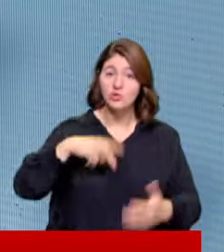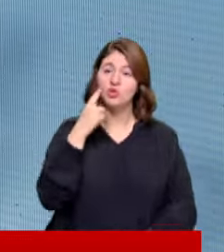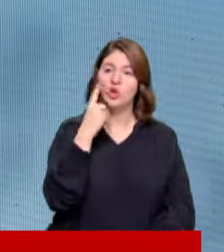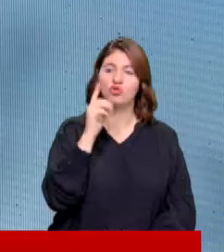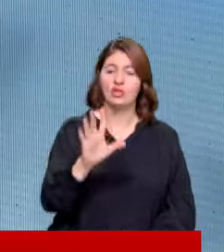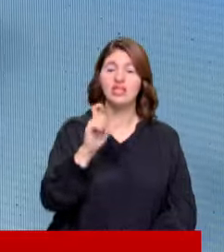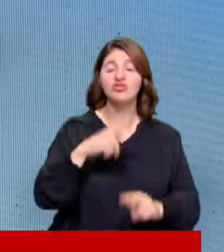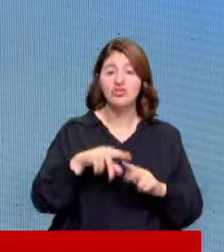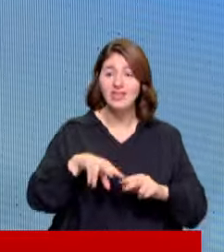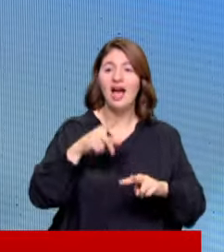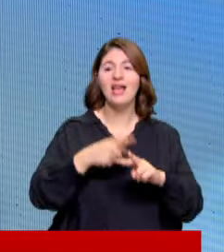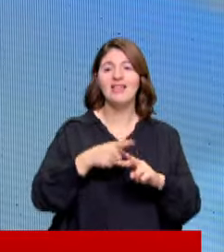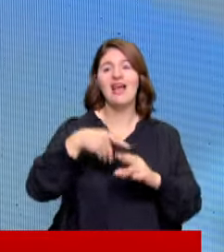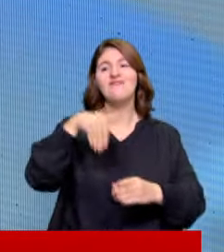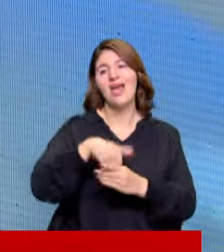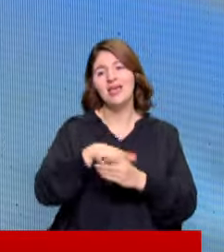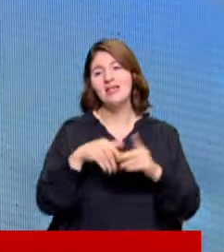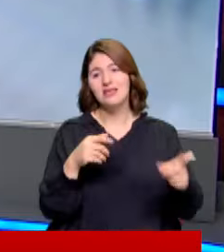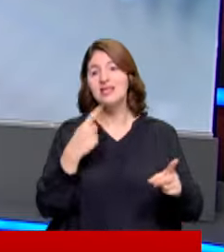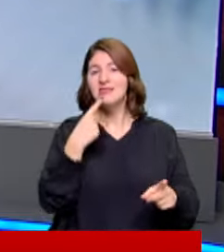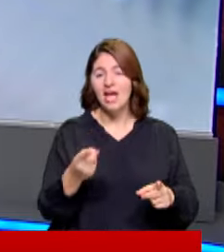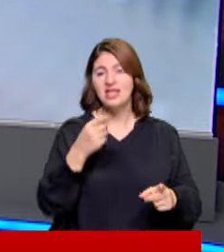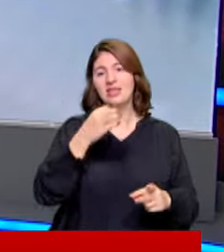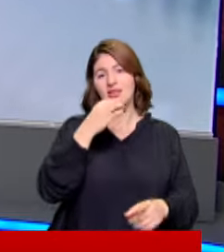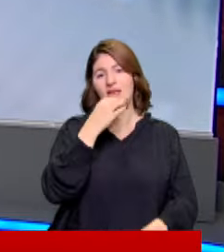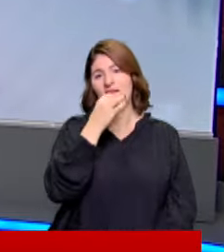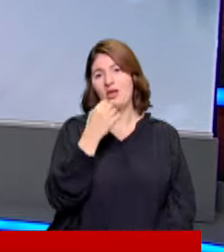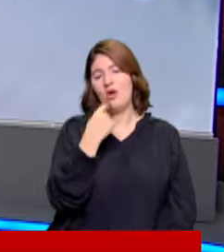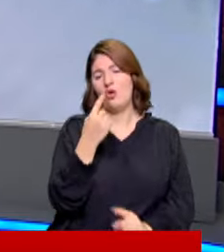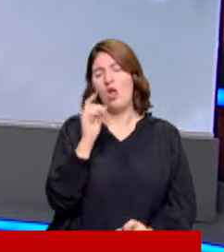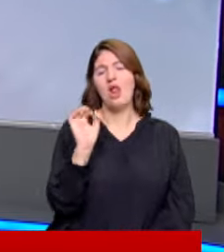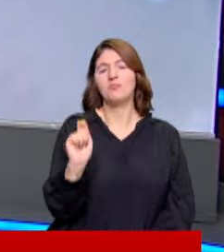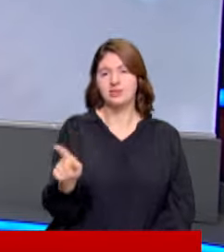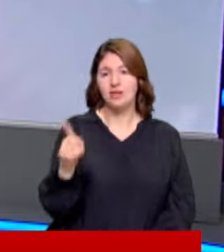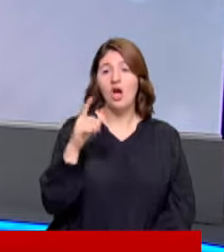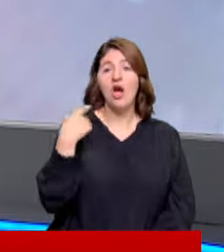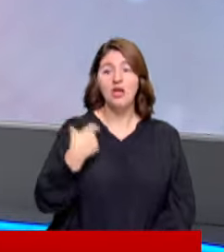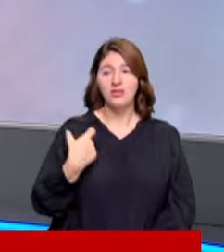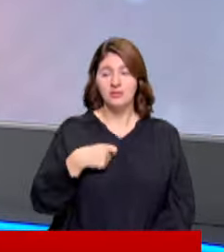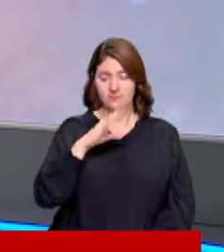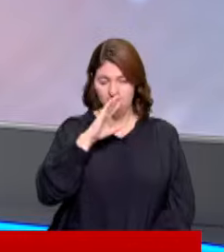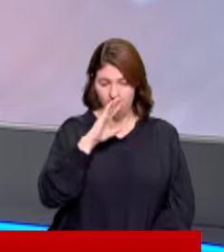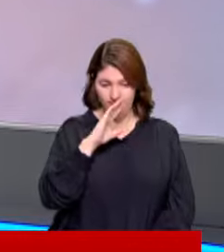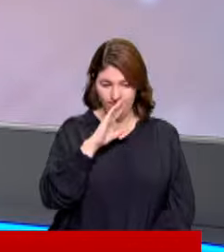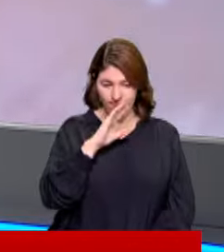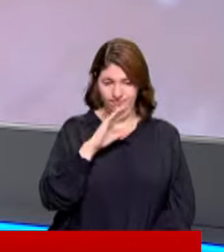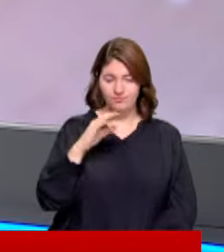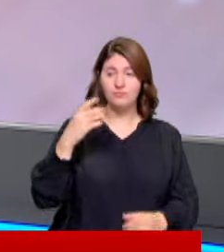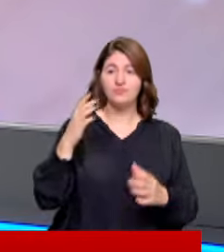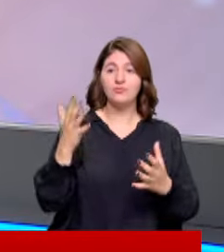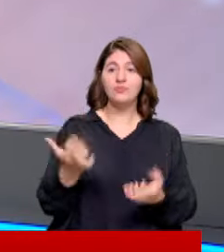Can Atalay milletvekilidir deyin ifadelerini kullandı. Özellikle de